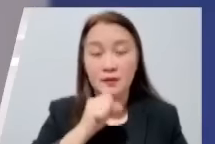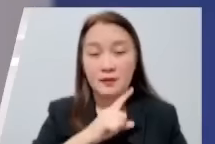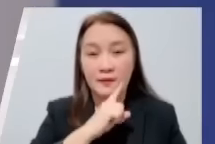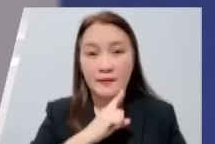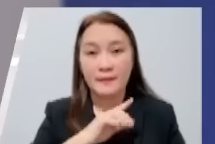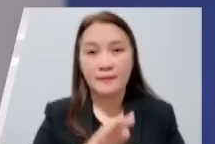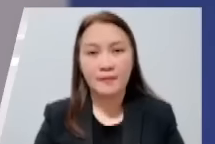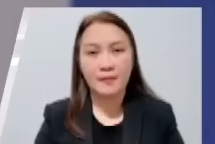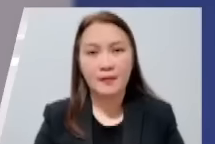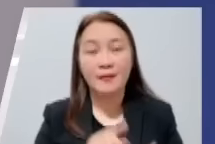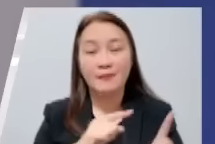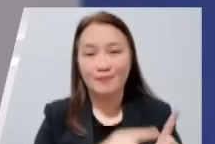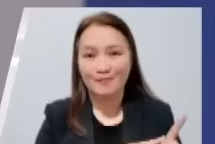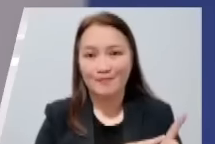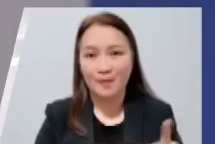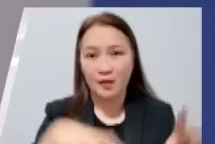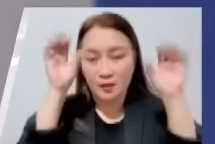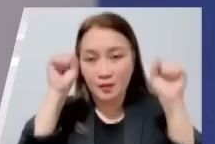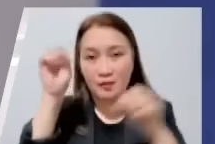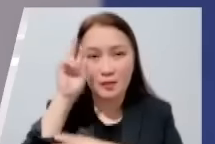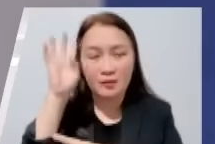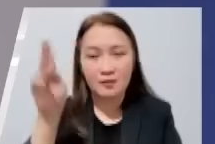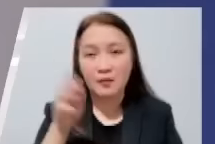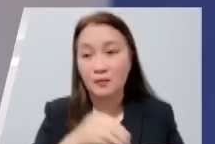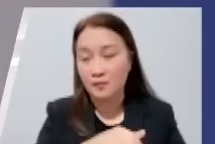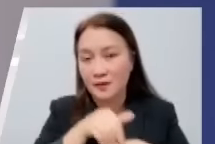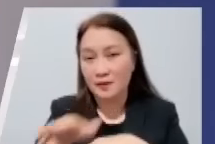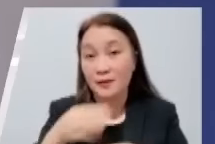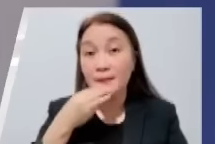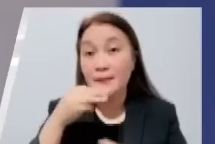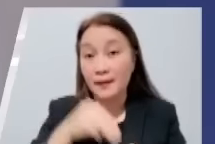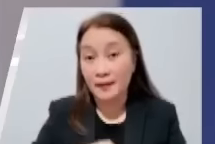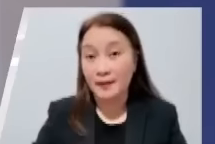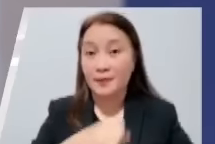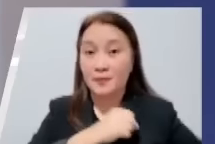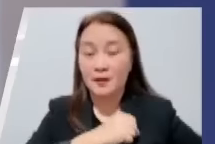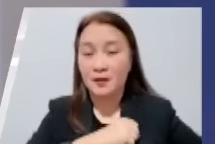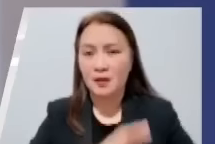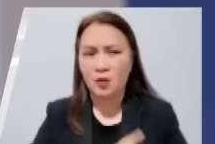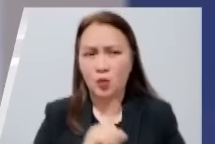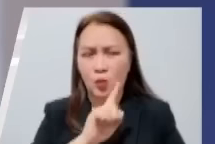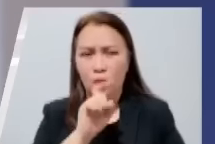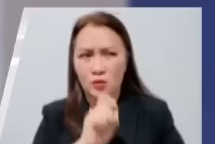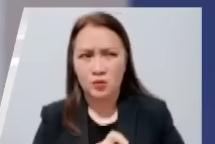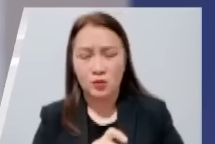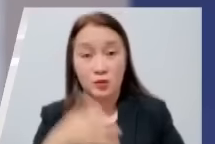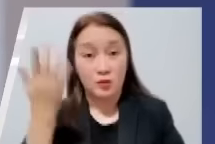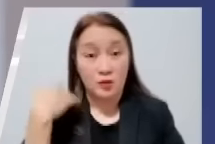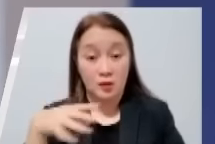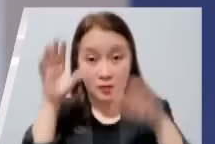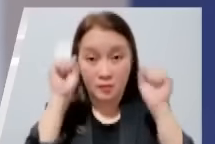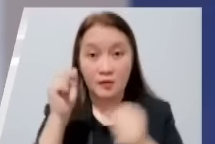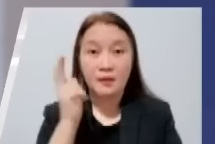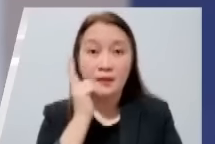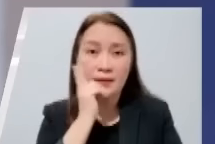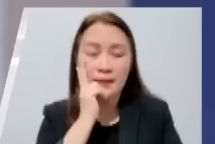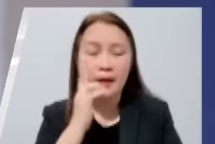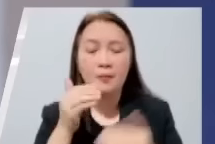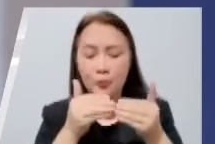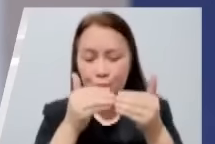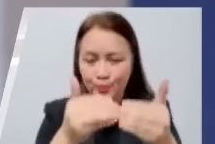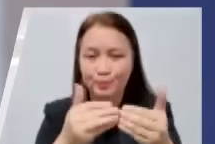Pangulo sa mga sundalo kasunod ng pagkwestiyon ni dating Pangulong Rodrigo Duterte sa patuloy na pagsuporta ng militar